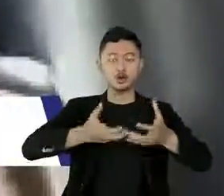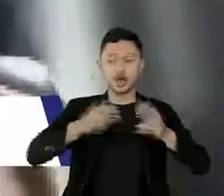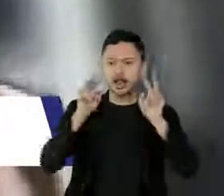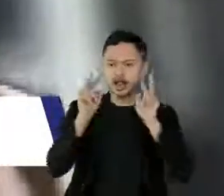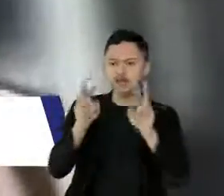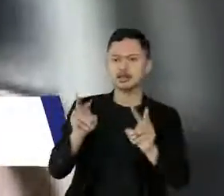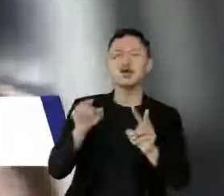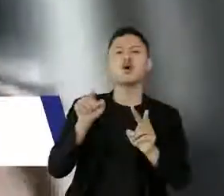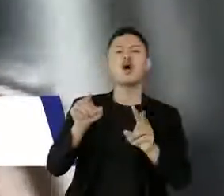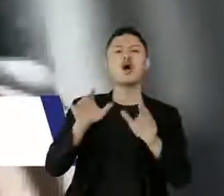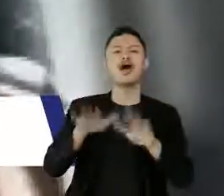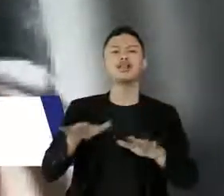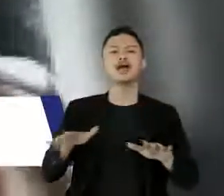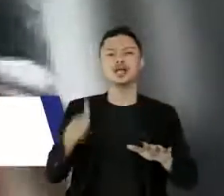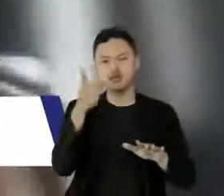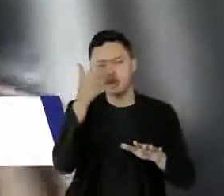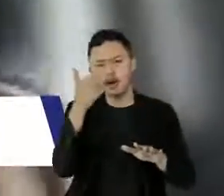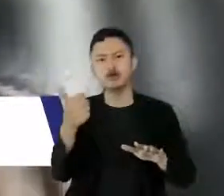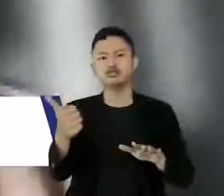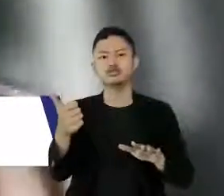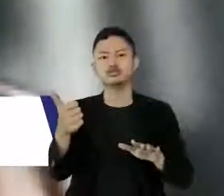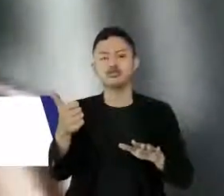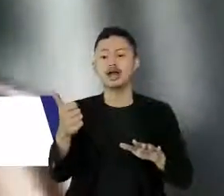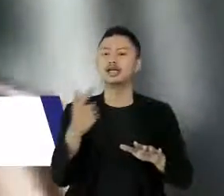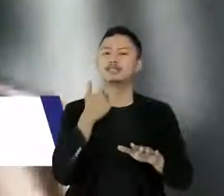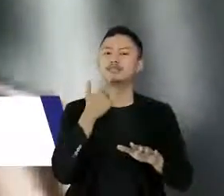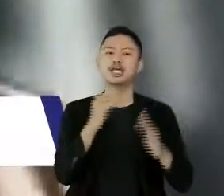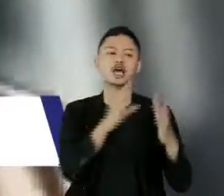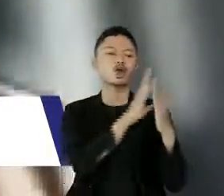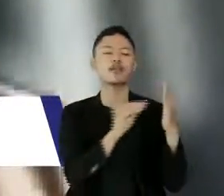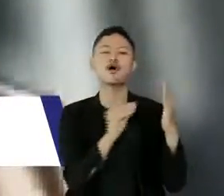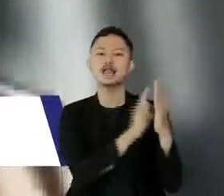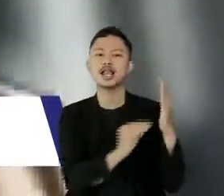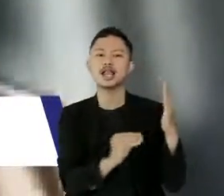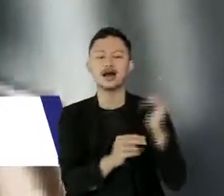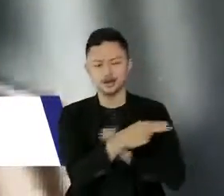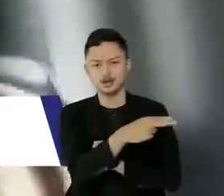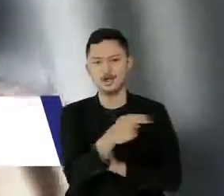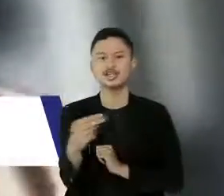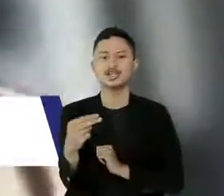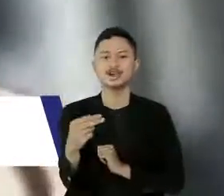pariwisata sebagai salah satu model